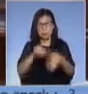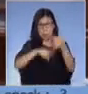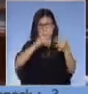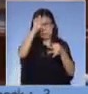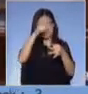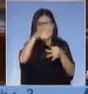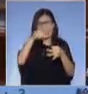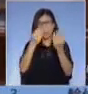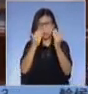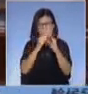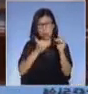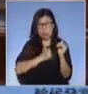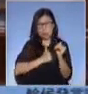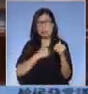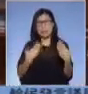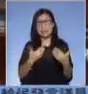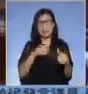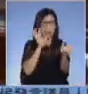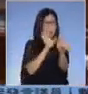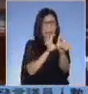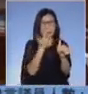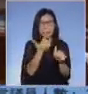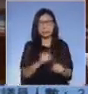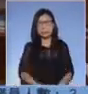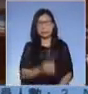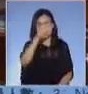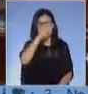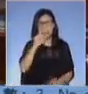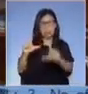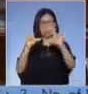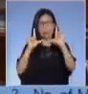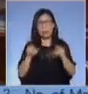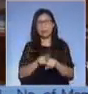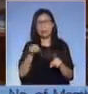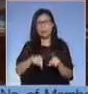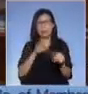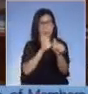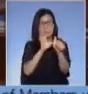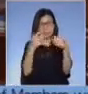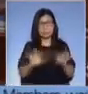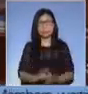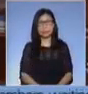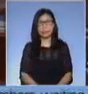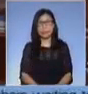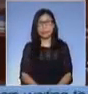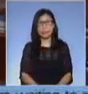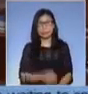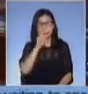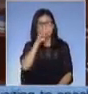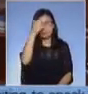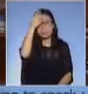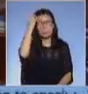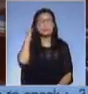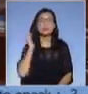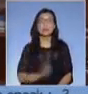論予以強烈譴責。戴教授在回應對他的批評的時候，他言論是這